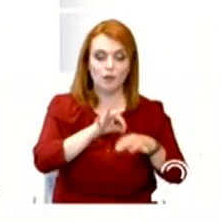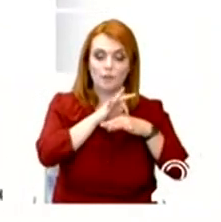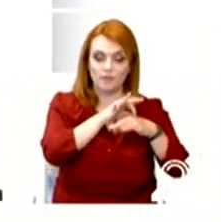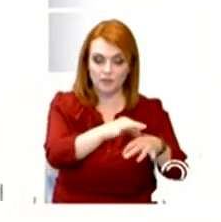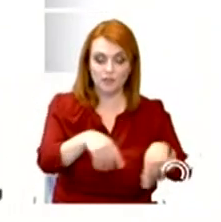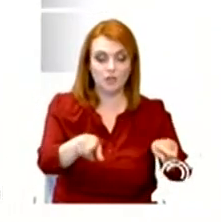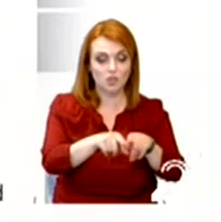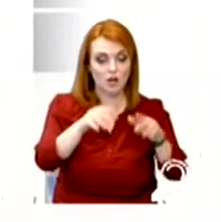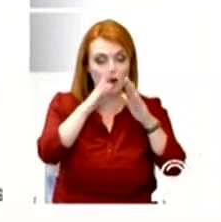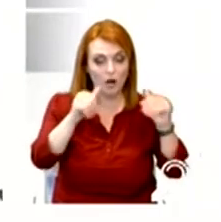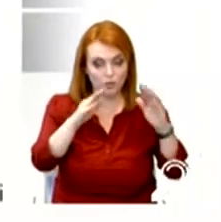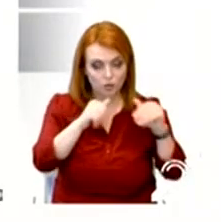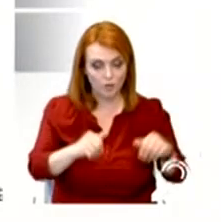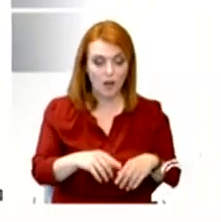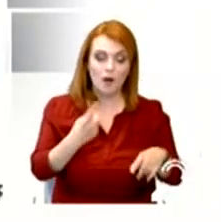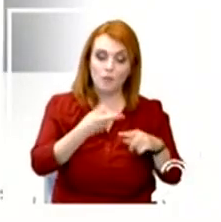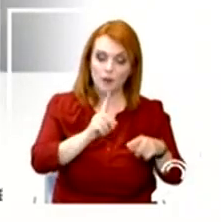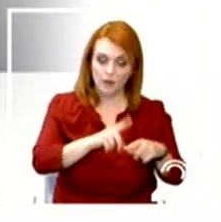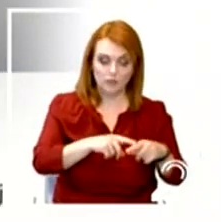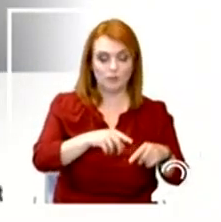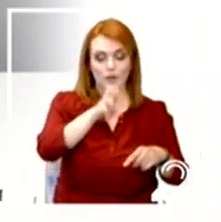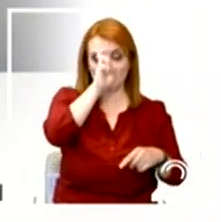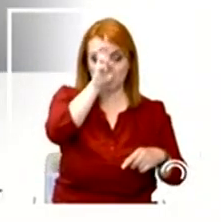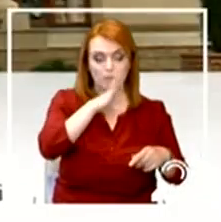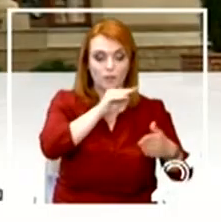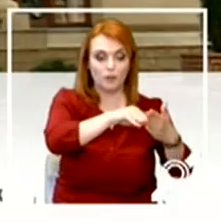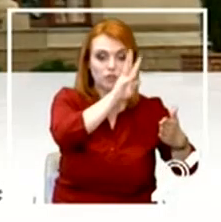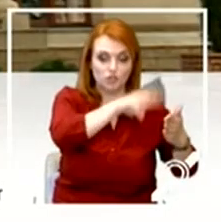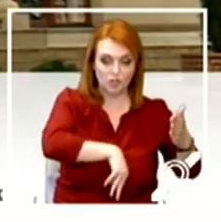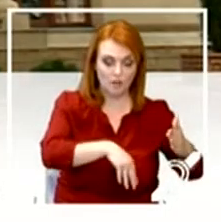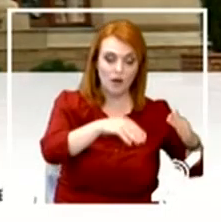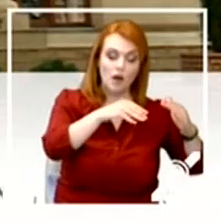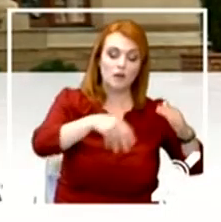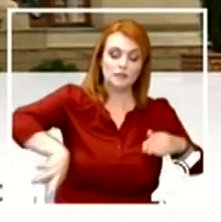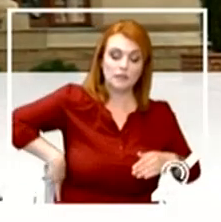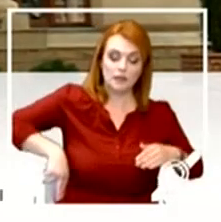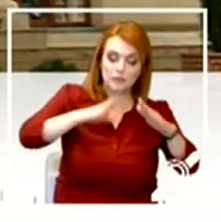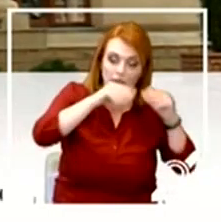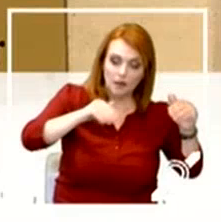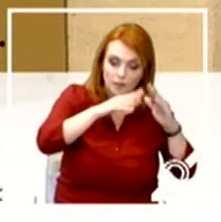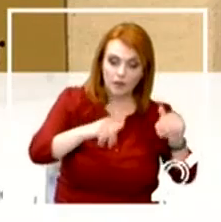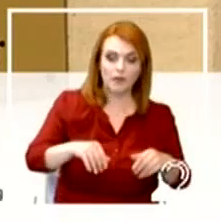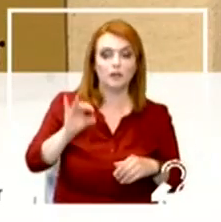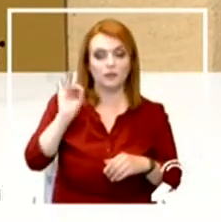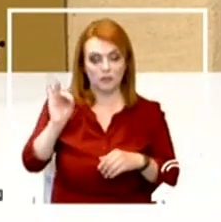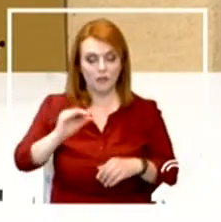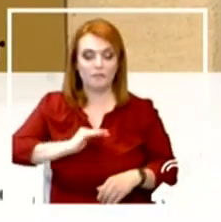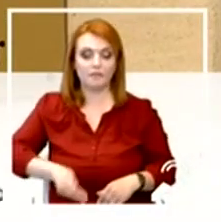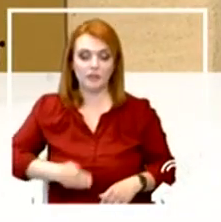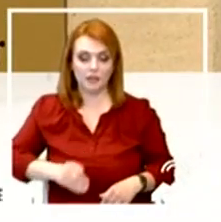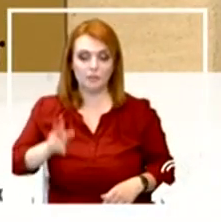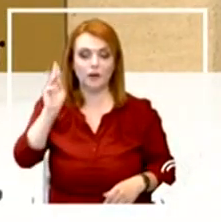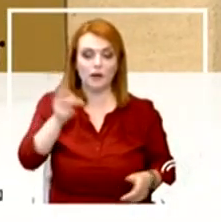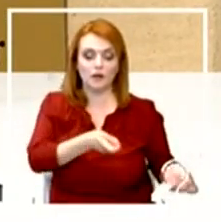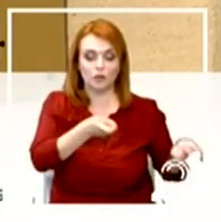pe baza unei autorizații sanitare de la Centrul de Sănătate Publică, iar copiii s-ar fi intoxicat cu produse alimentare livrate de o companie